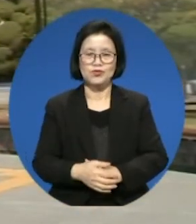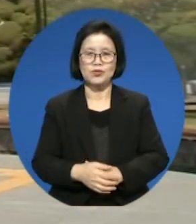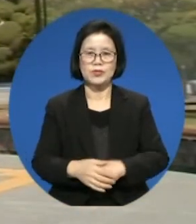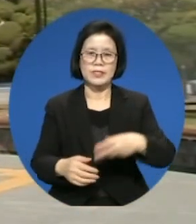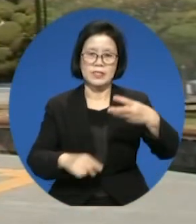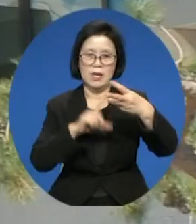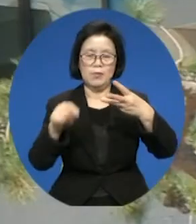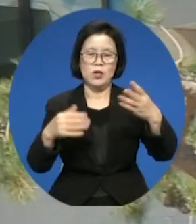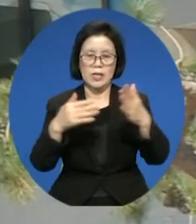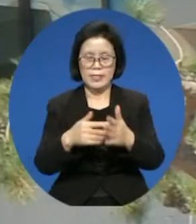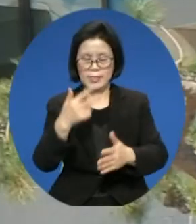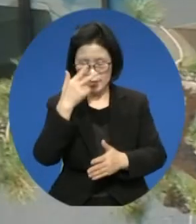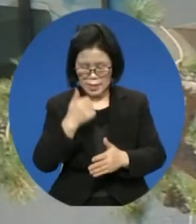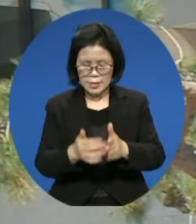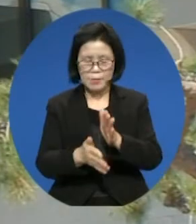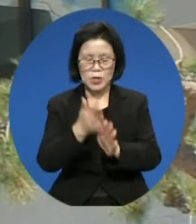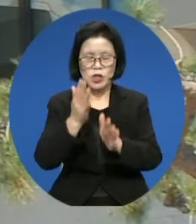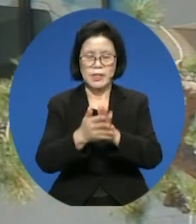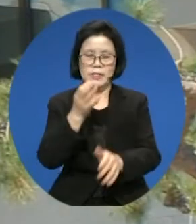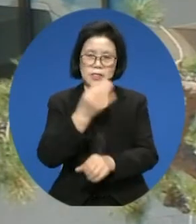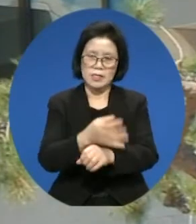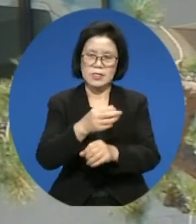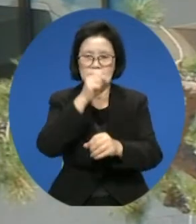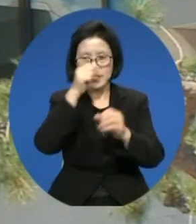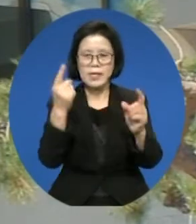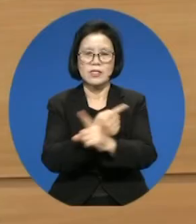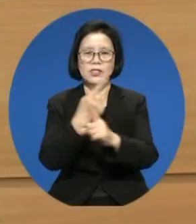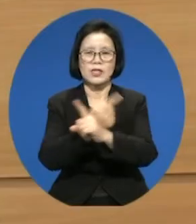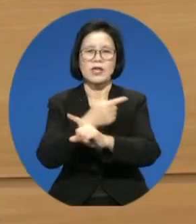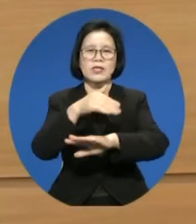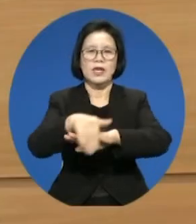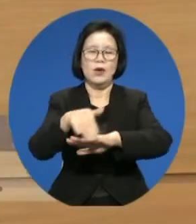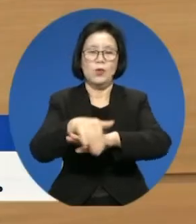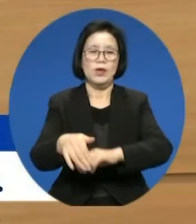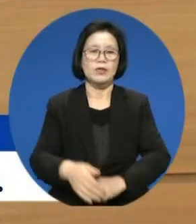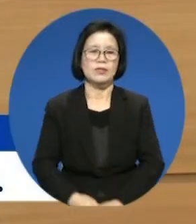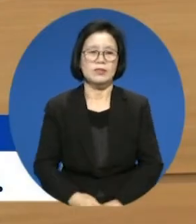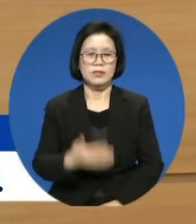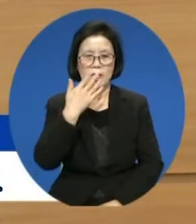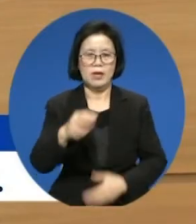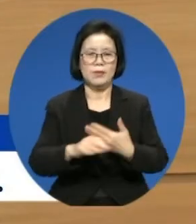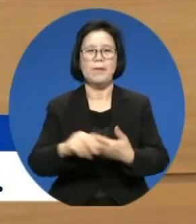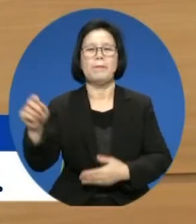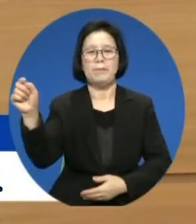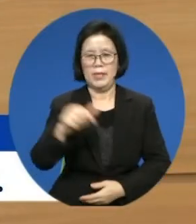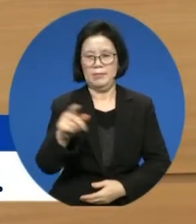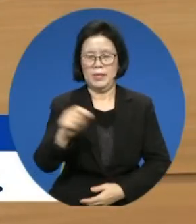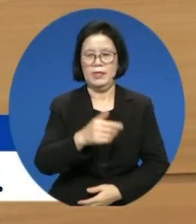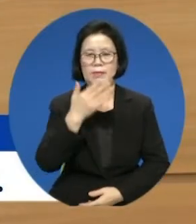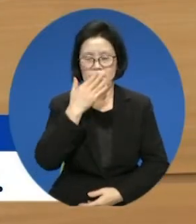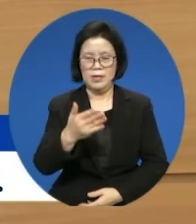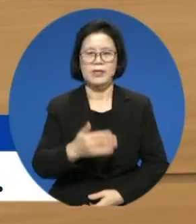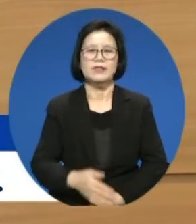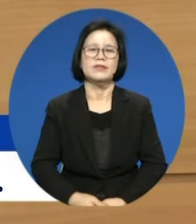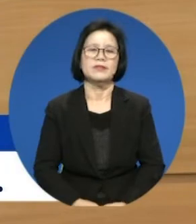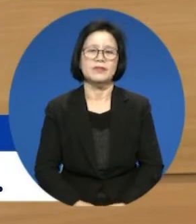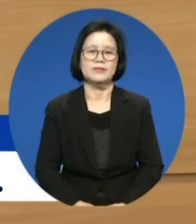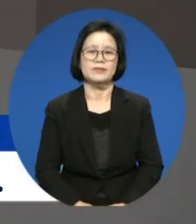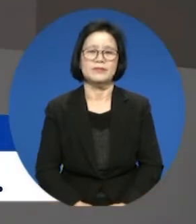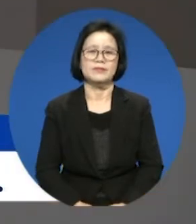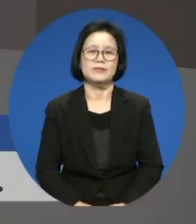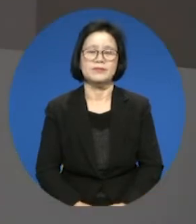3월까지 시각장애인 편의시설을 개선할 계획입니다 가급적이면 신속하게 할 수 있는 부분은 신속하게 조치할 수 있도록